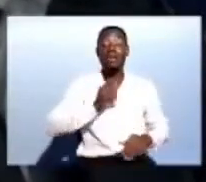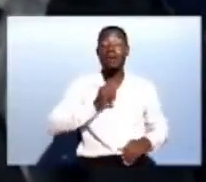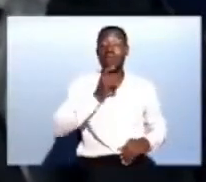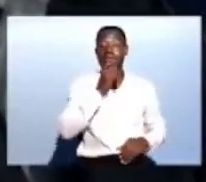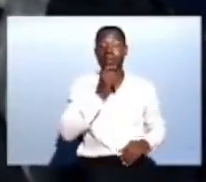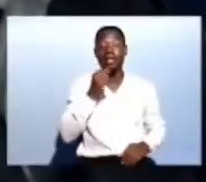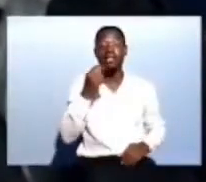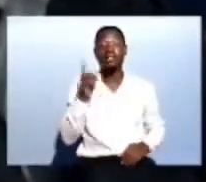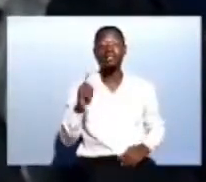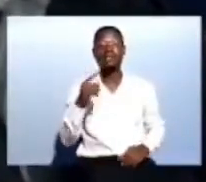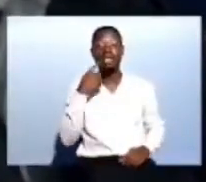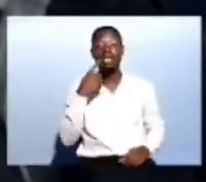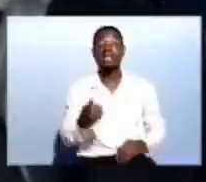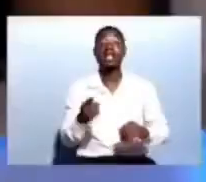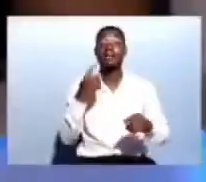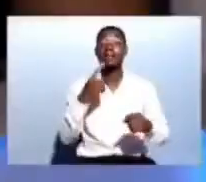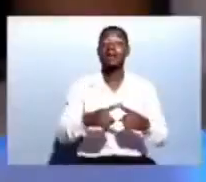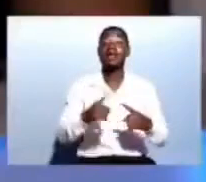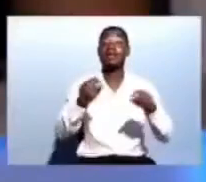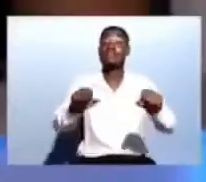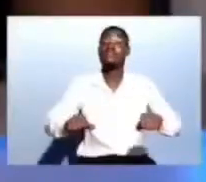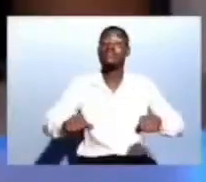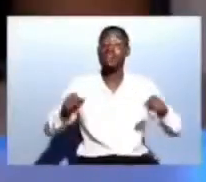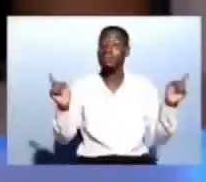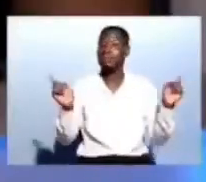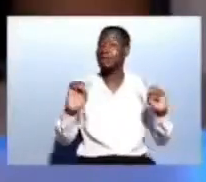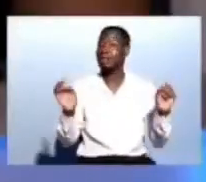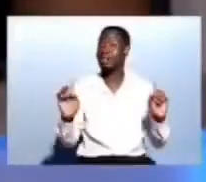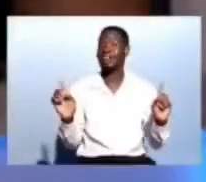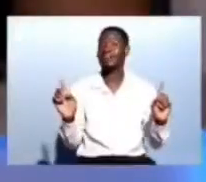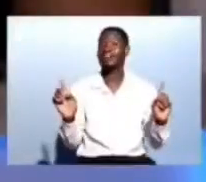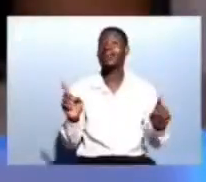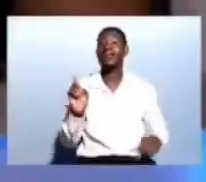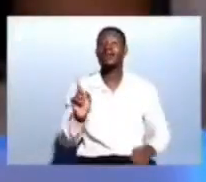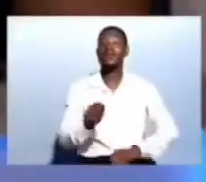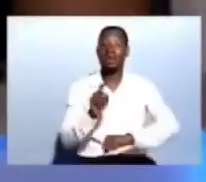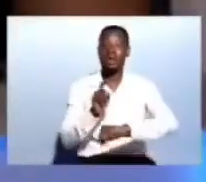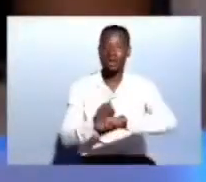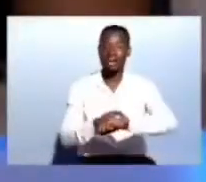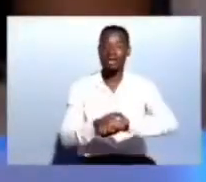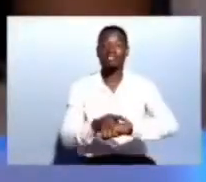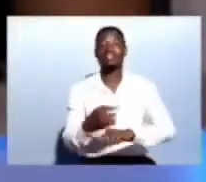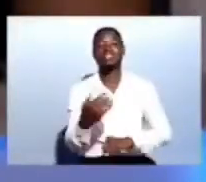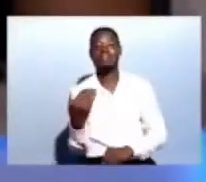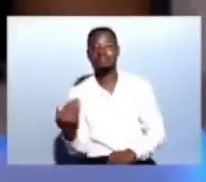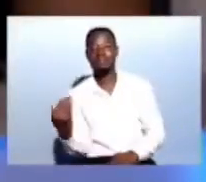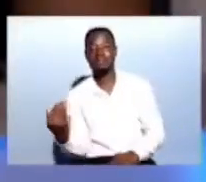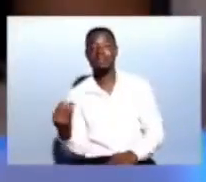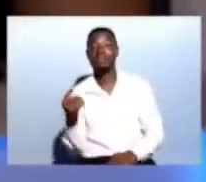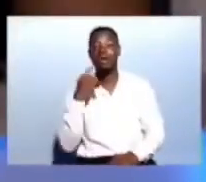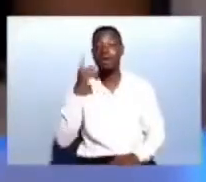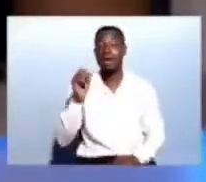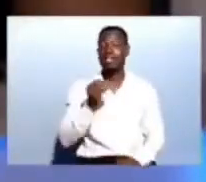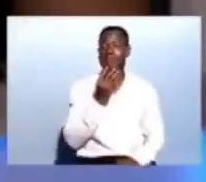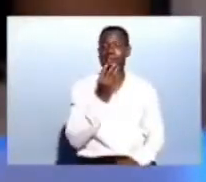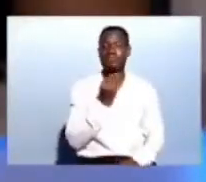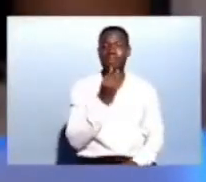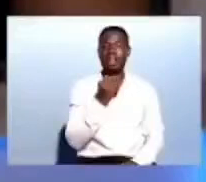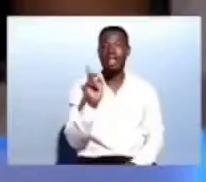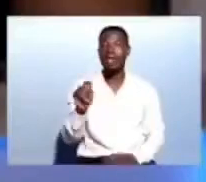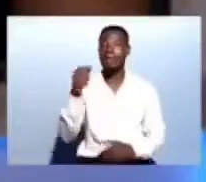mvulana. Sio kila mara ni mfalme. Kuna wakati ni mtoto, kuna wakati ni mvulana yuko mle